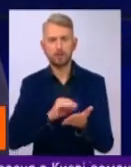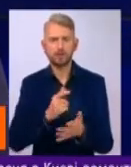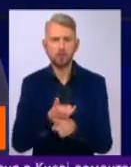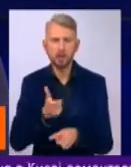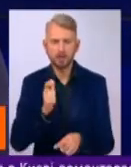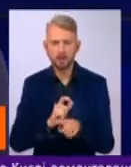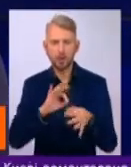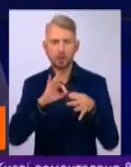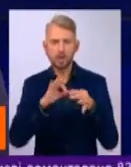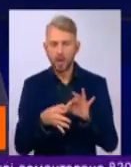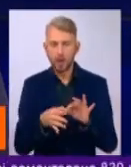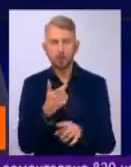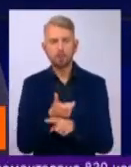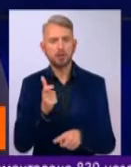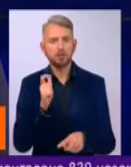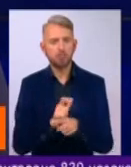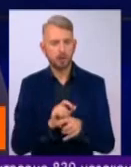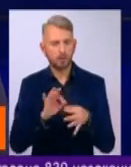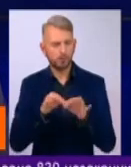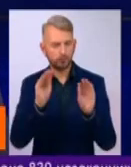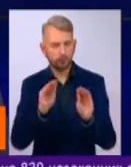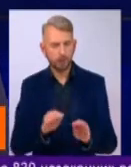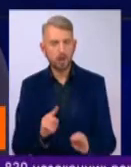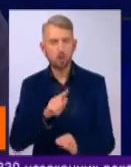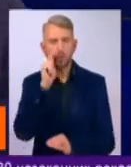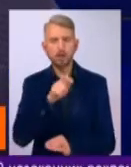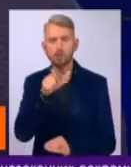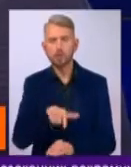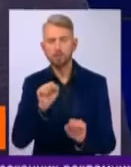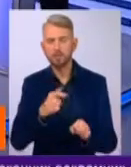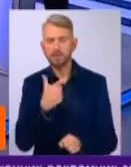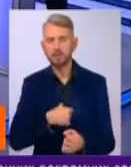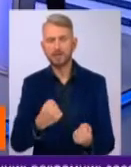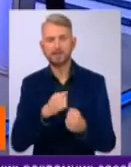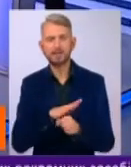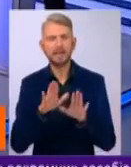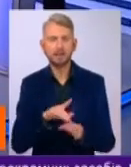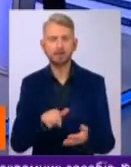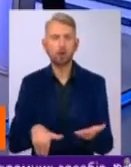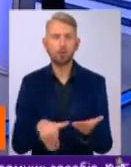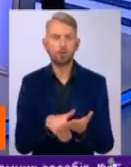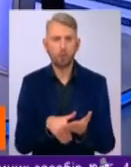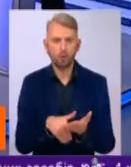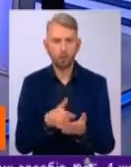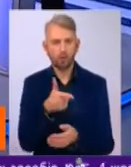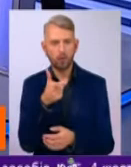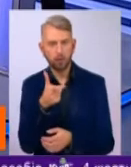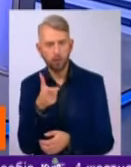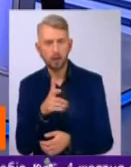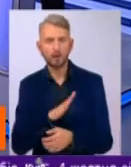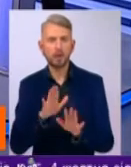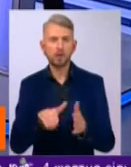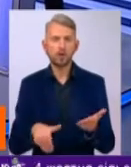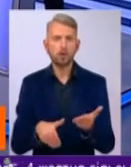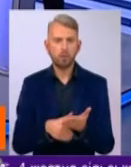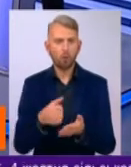максимально детально і максимально докладно, щоб український громадянин міг себе захистити не тільки за допомогою короткостволу, не тільки за